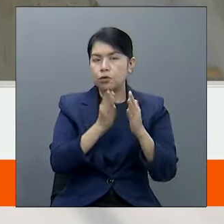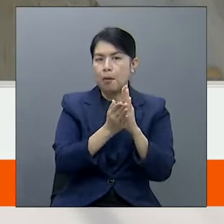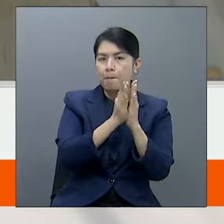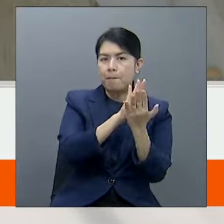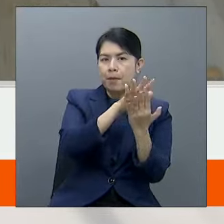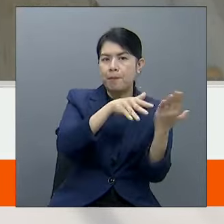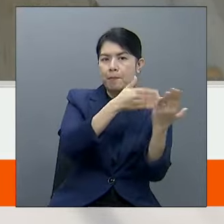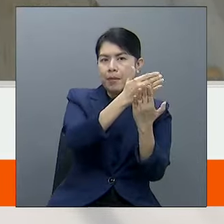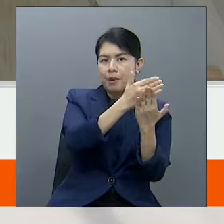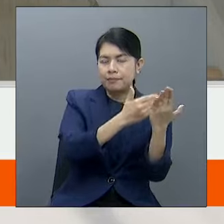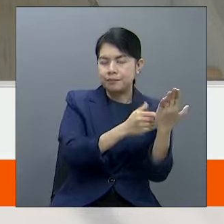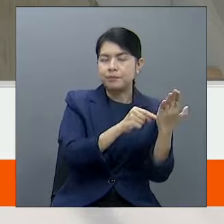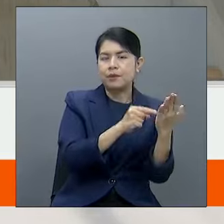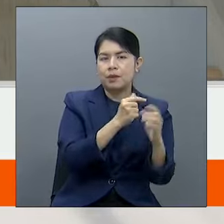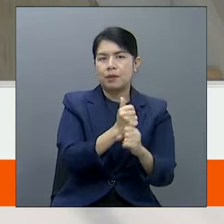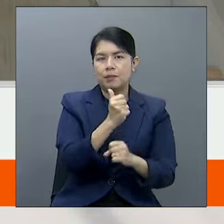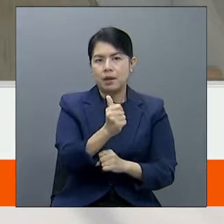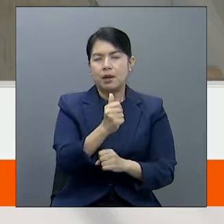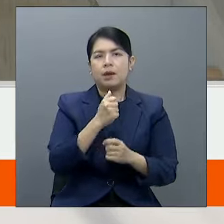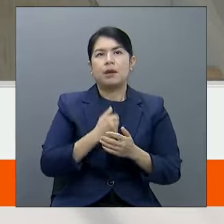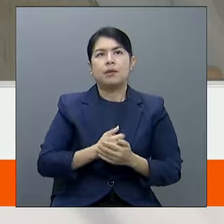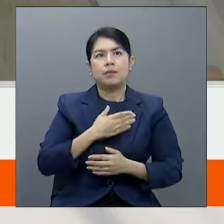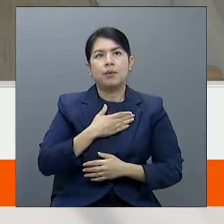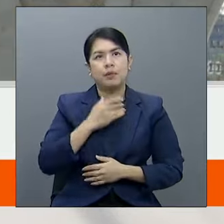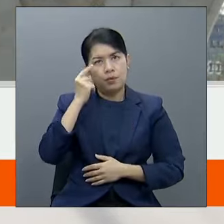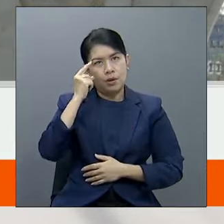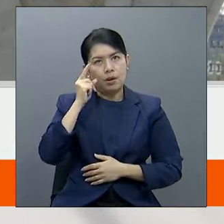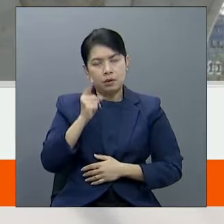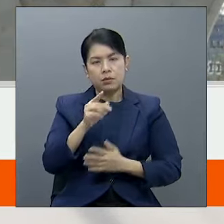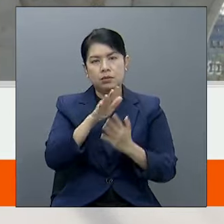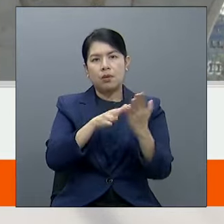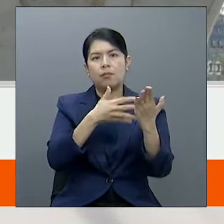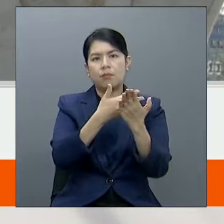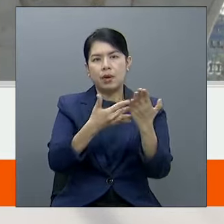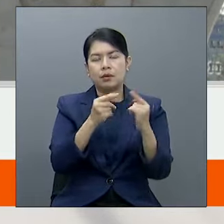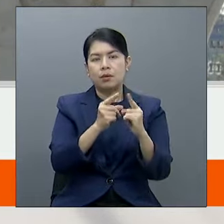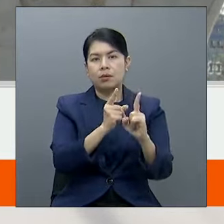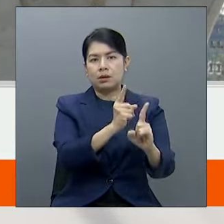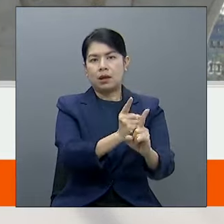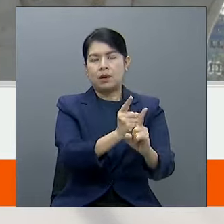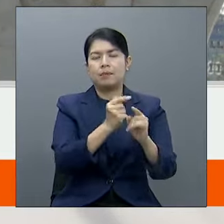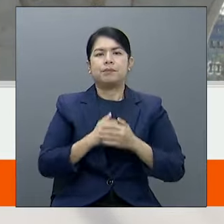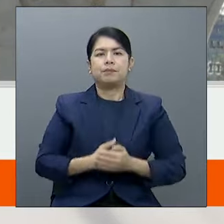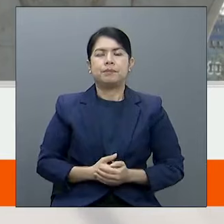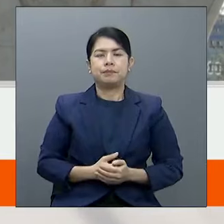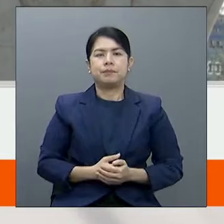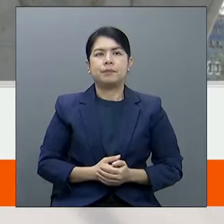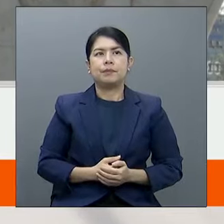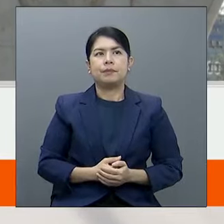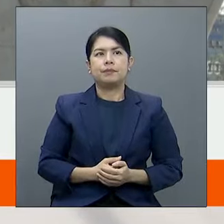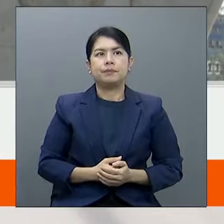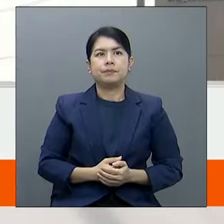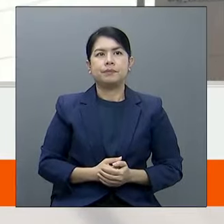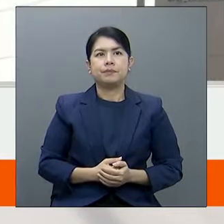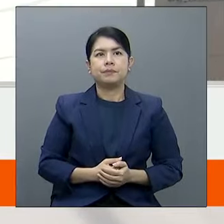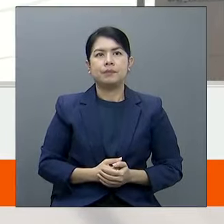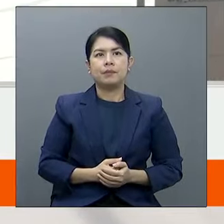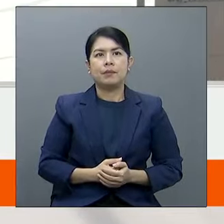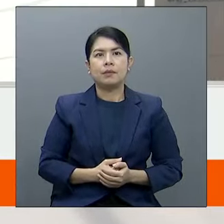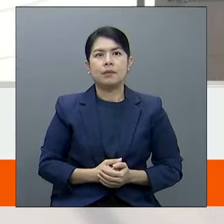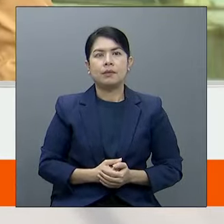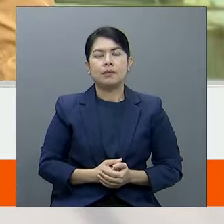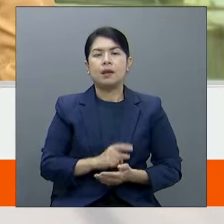คิดว่าก็คงจะต้องเร่งรัดตามแผนตัวนั้นไปดำเนินการตามแผนนั้นไป ค่ะค่ะอาจารย์คะถ้าเกิด